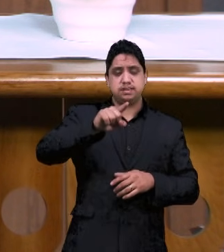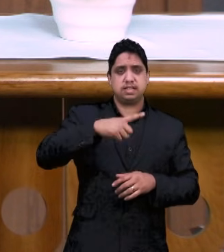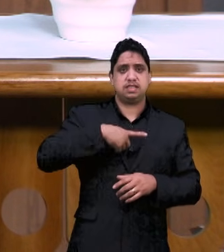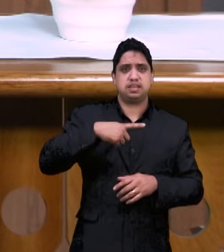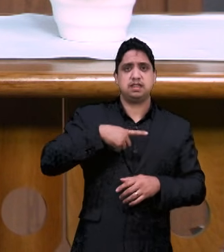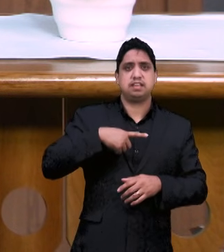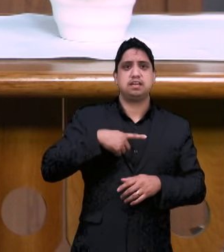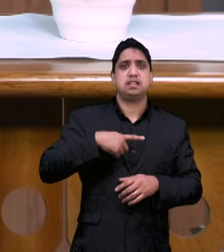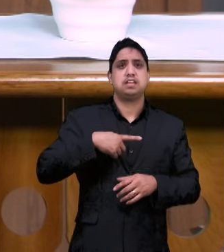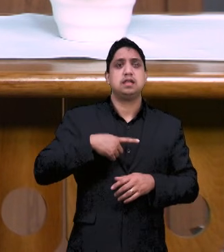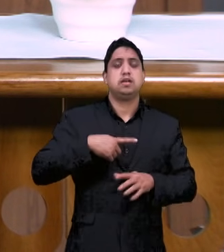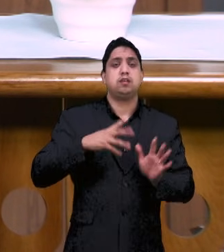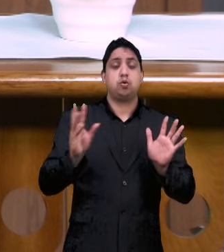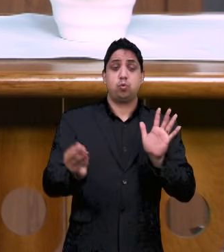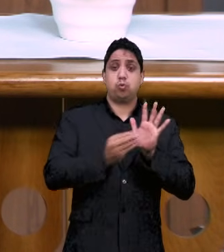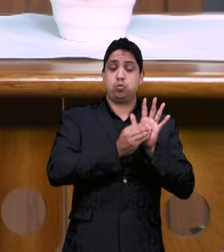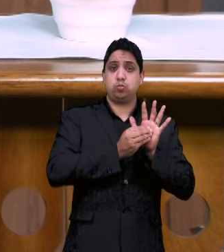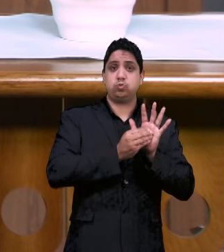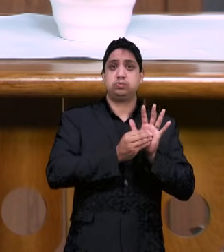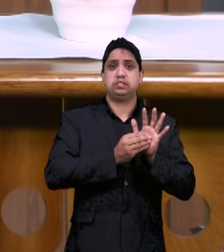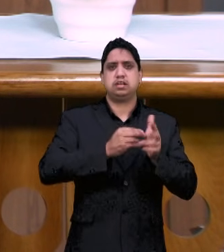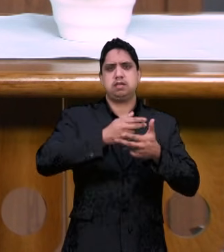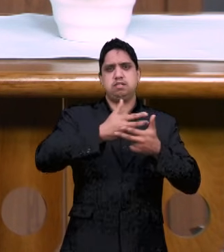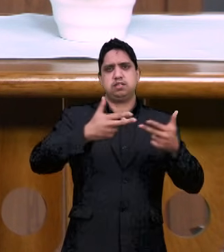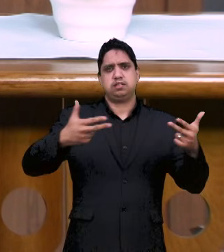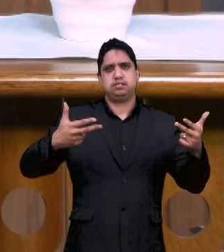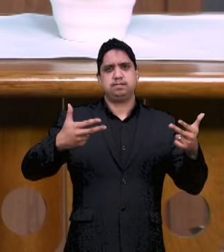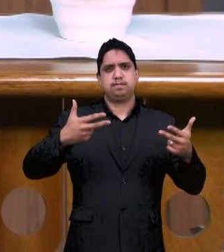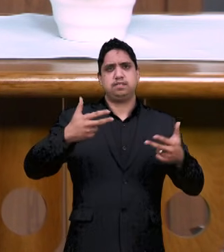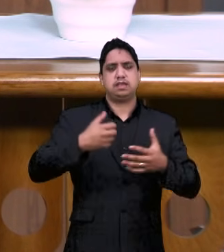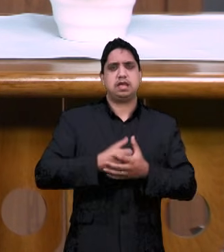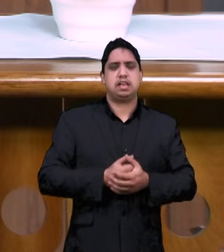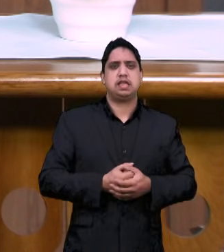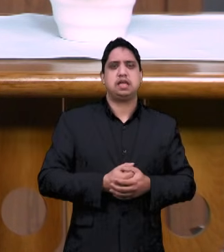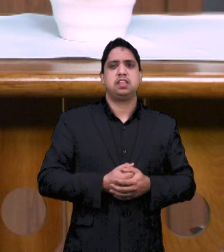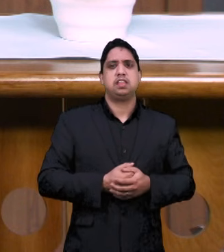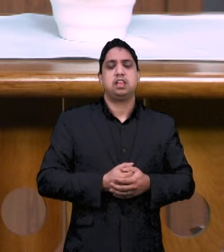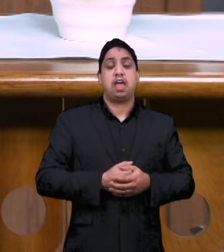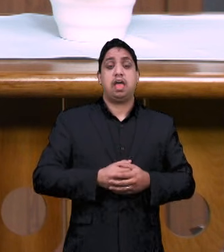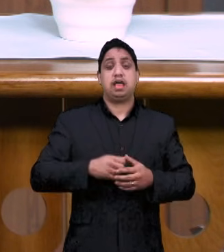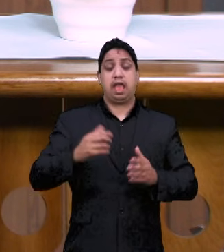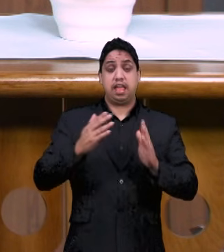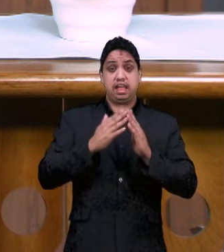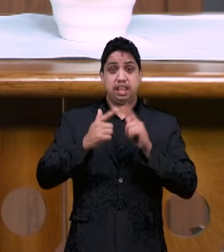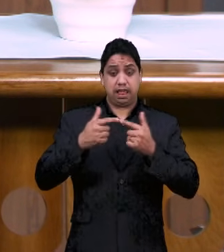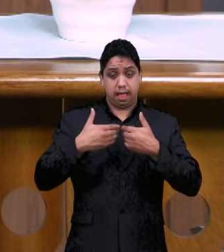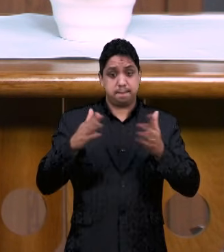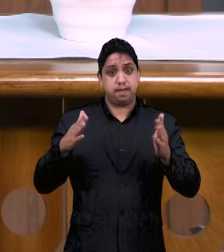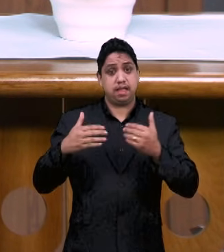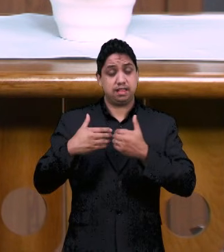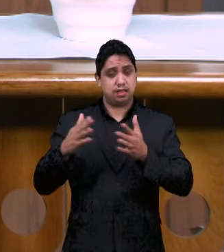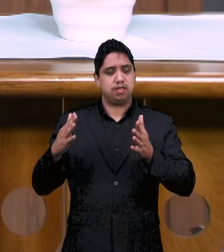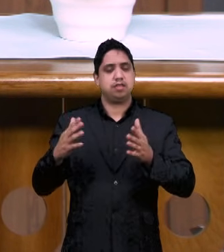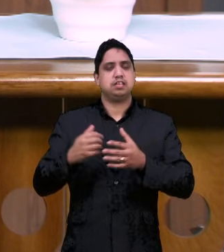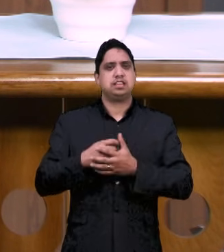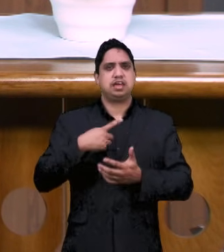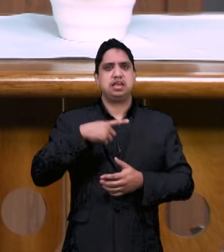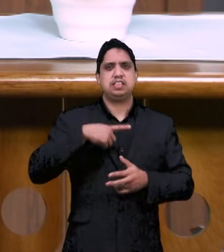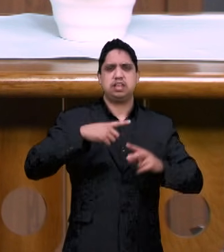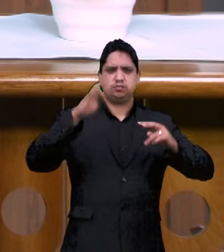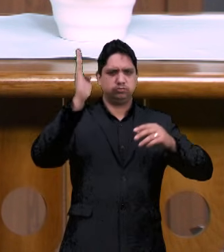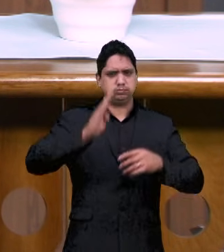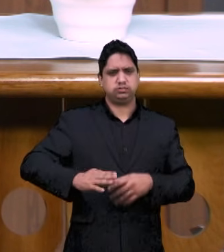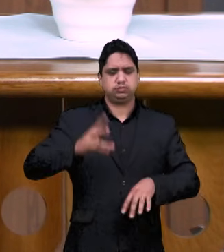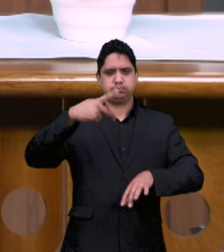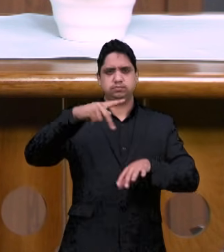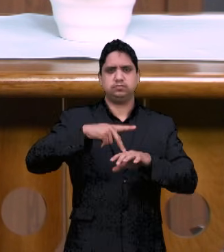allez voir une publication avec des diverses consécrations et événements qui se passent dans tout le